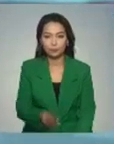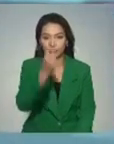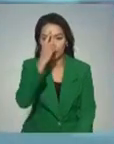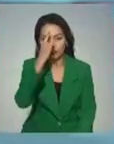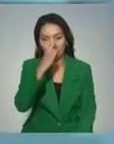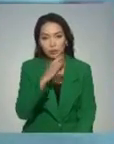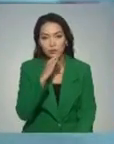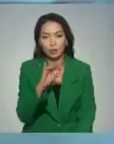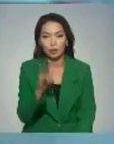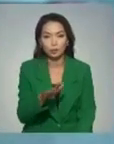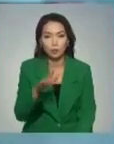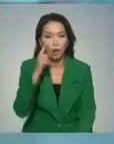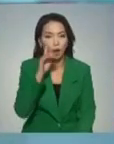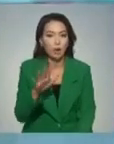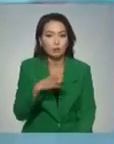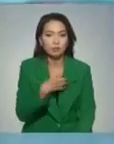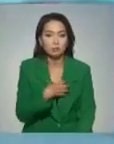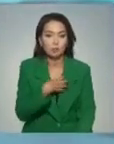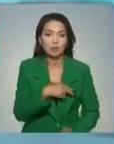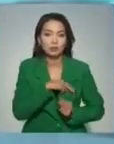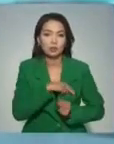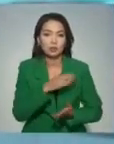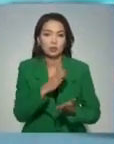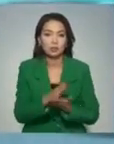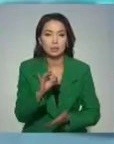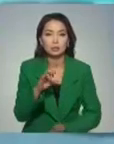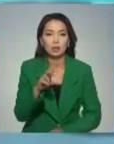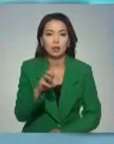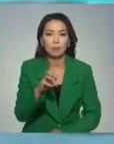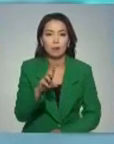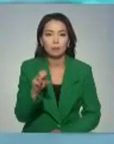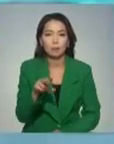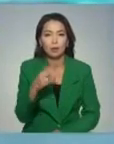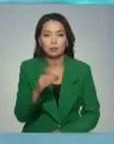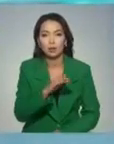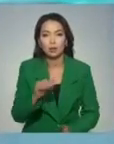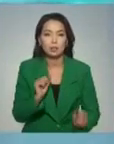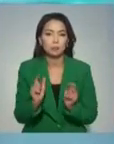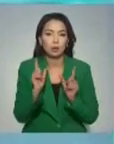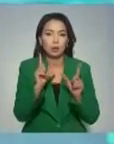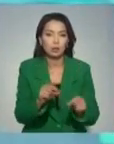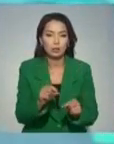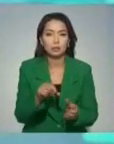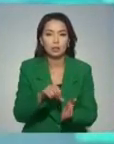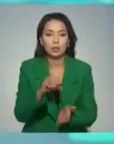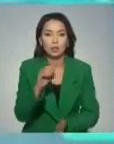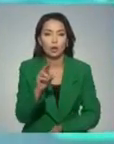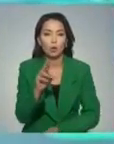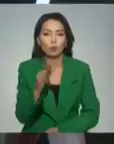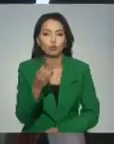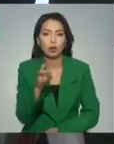Пәкістан Қазақстанның оңтүстік Азиядағы маңызды серіктесі. Исламабадқа ресми сапармен барған мәжіліс спикері Ерлан Қошанов осылай